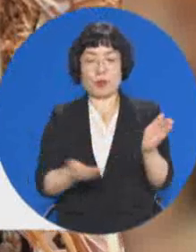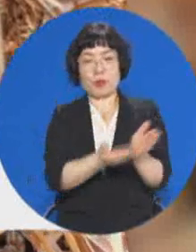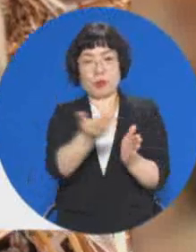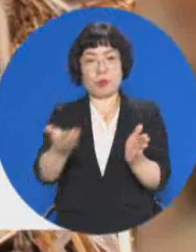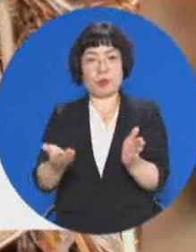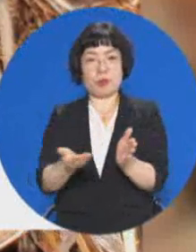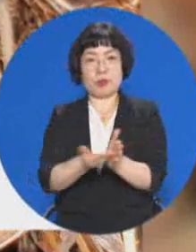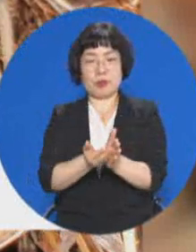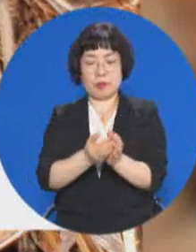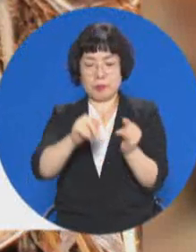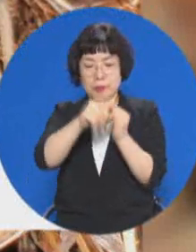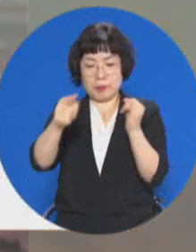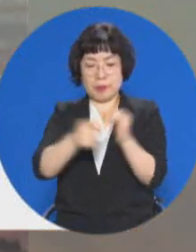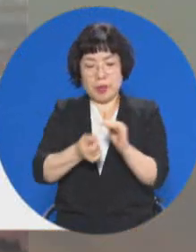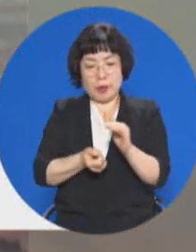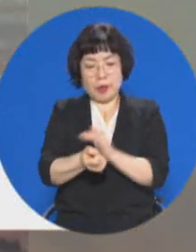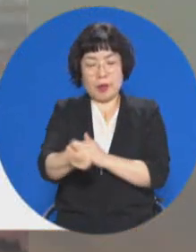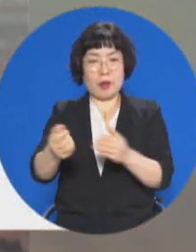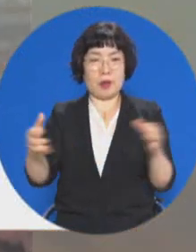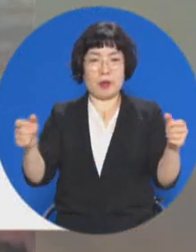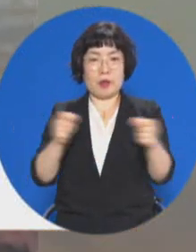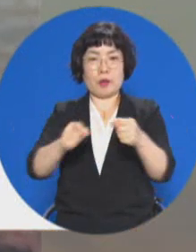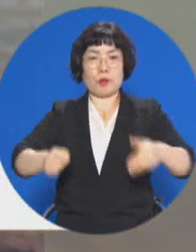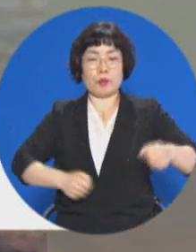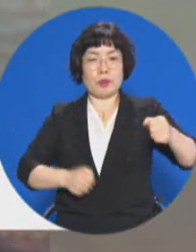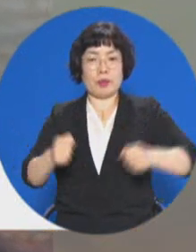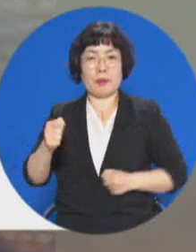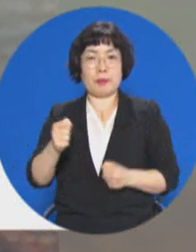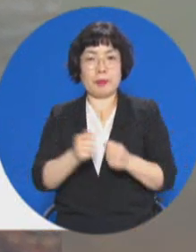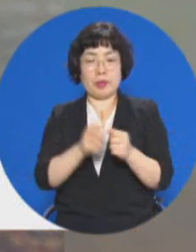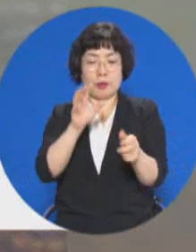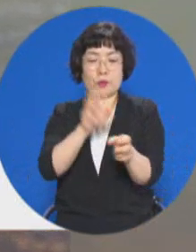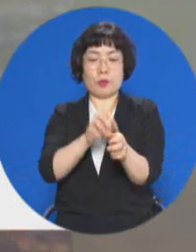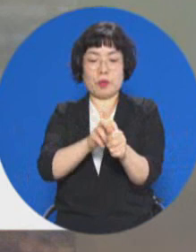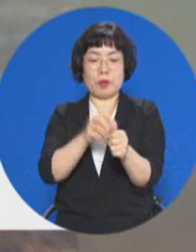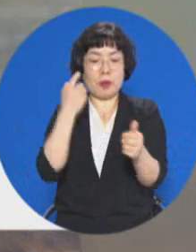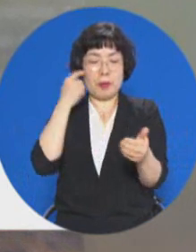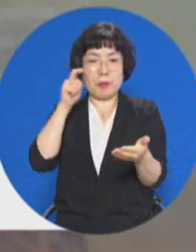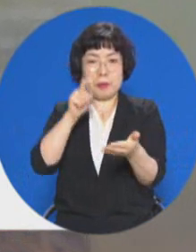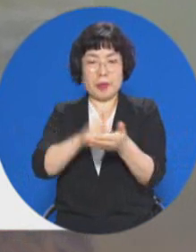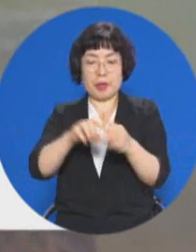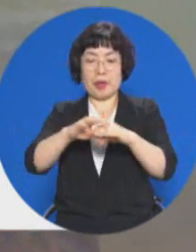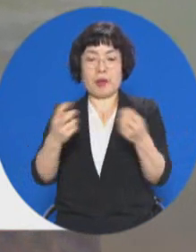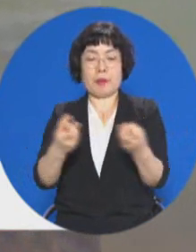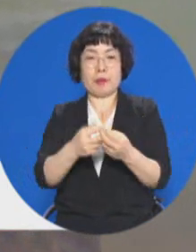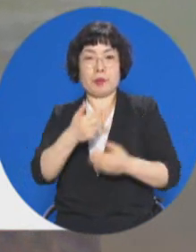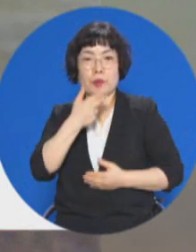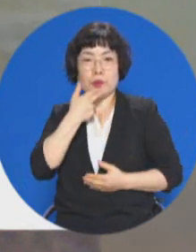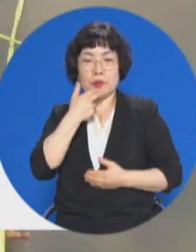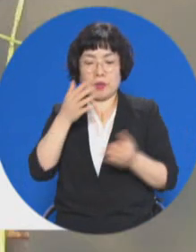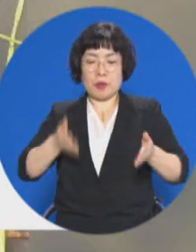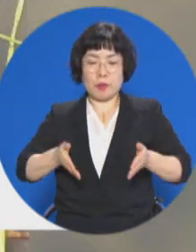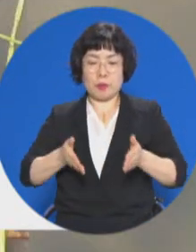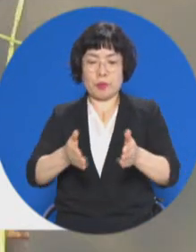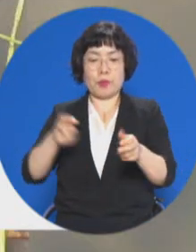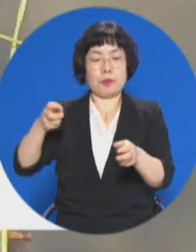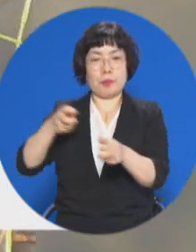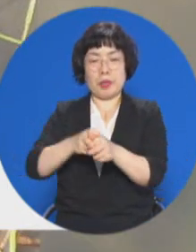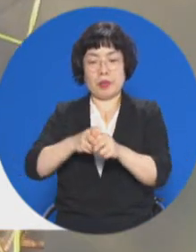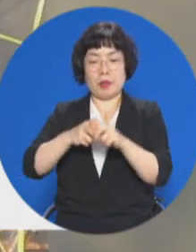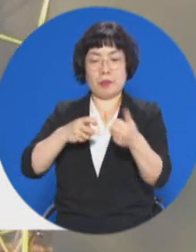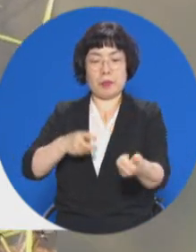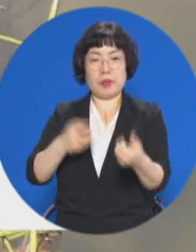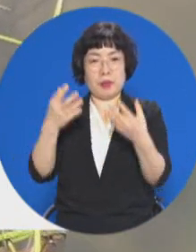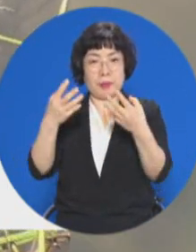저수지에서 산란기 두꺼비 수백 마리가 발견되고 있지만 적절한 조치가 취해지지 않아 수많은 개체가 로드킬을